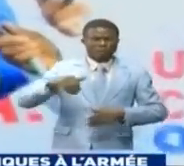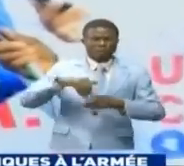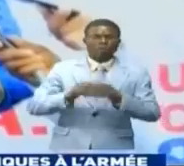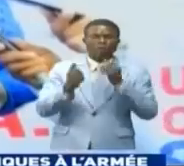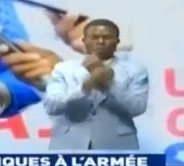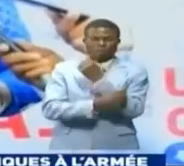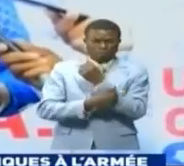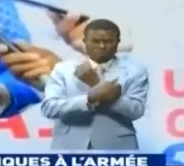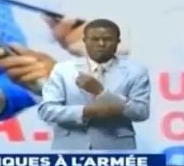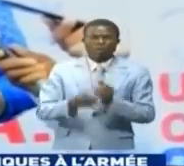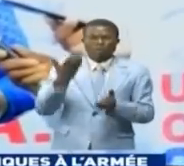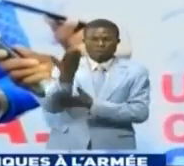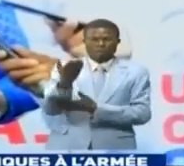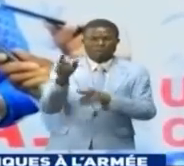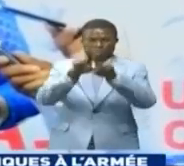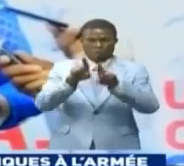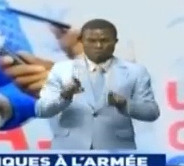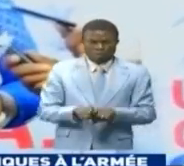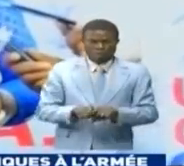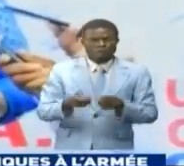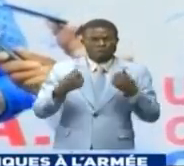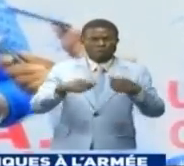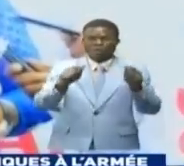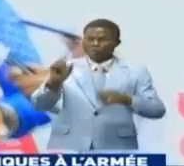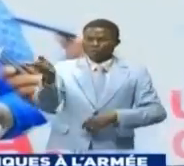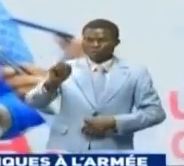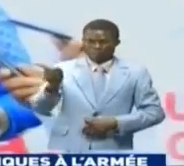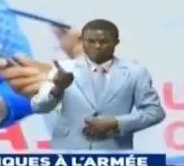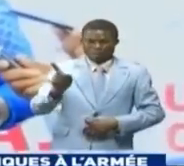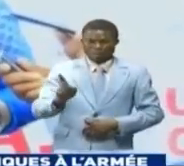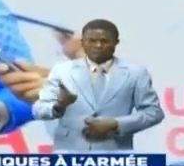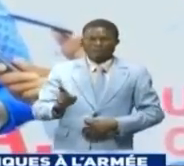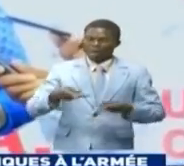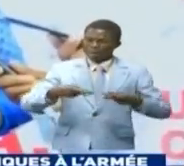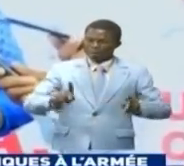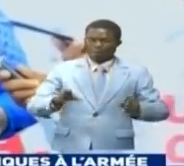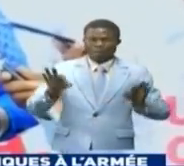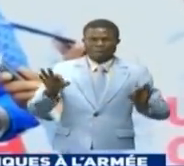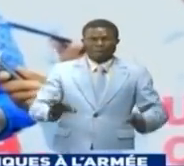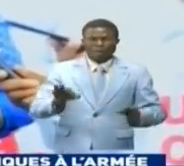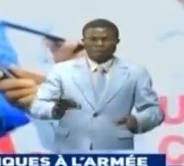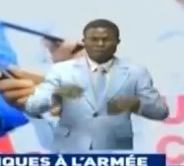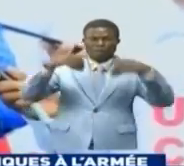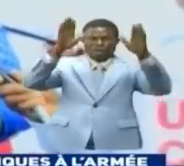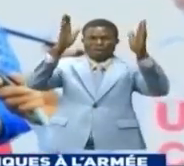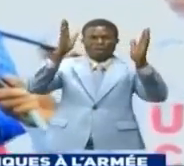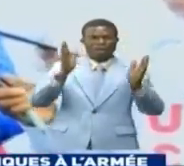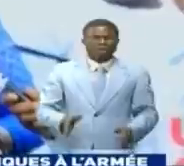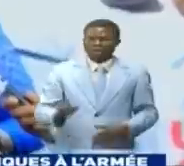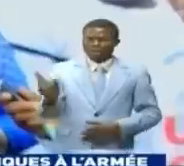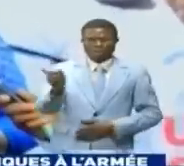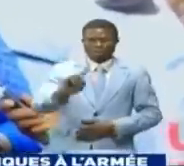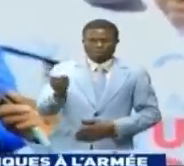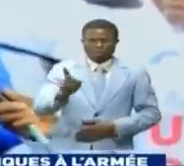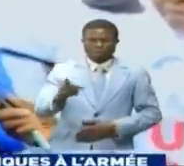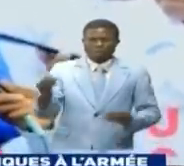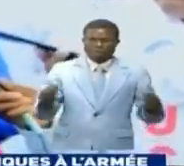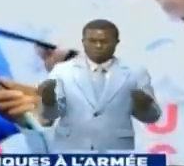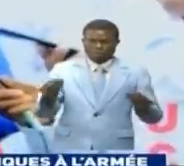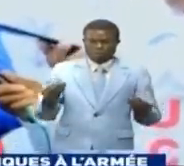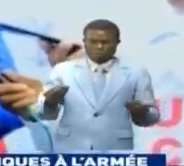et de demander de ne plus vendre ou céder des terres à tout sujet étranger afin